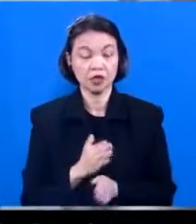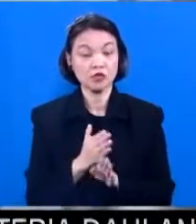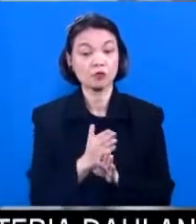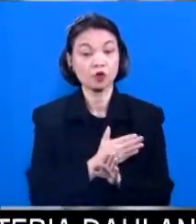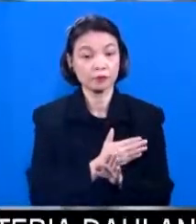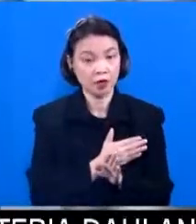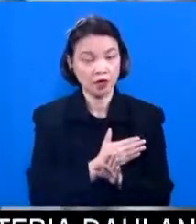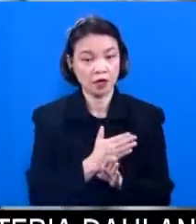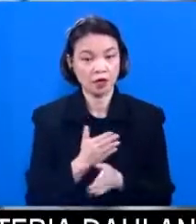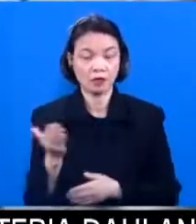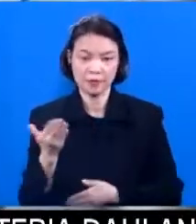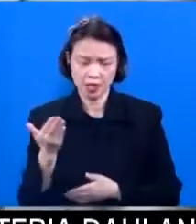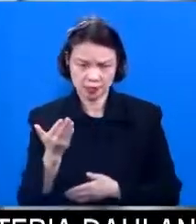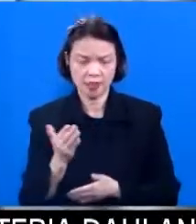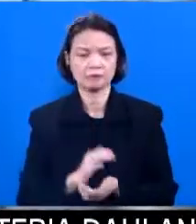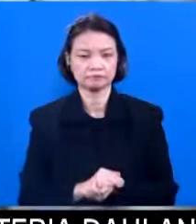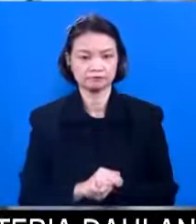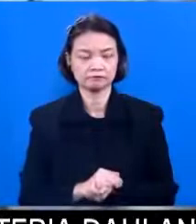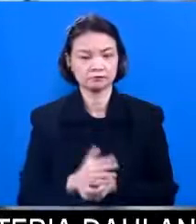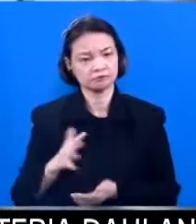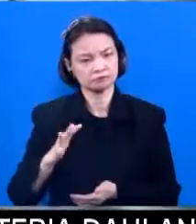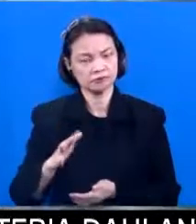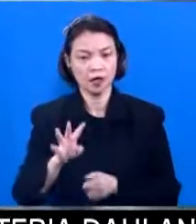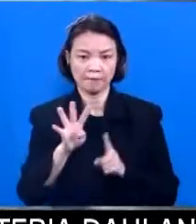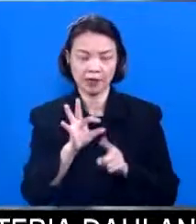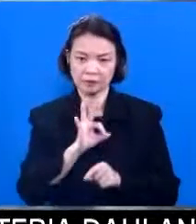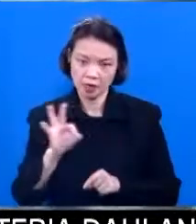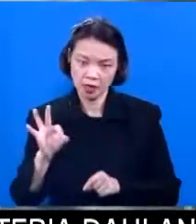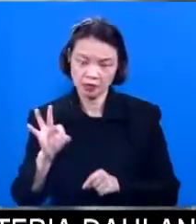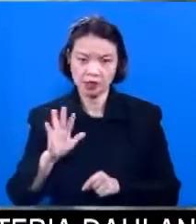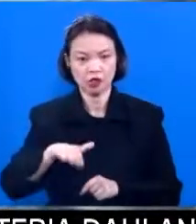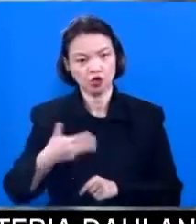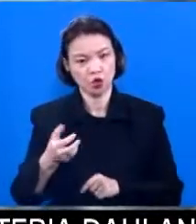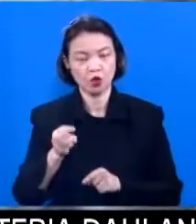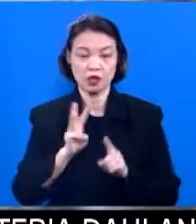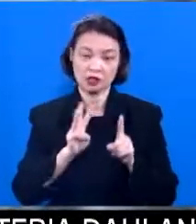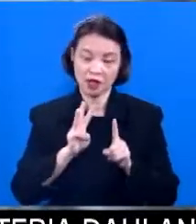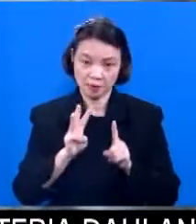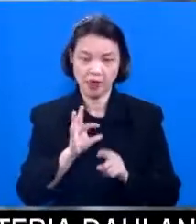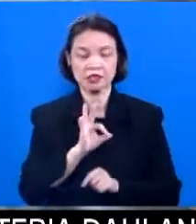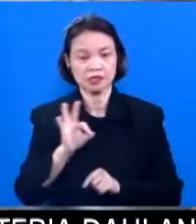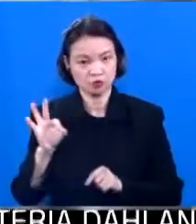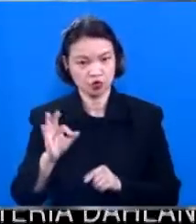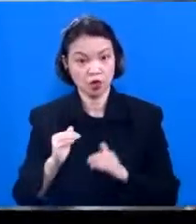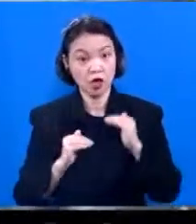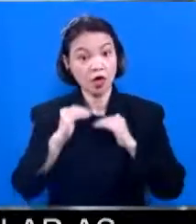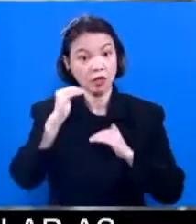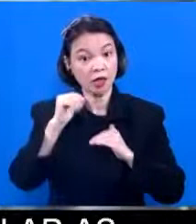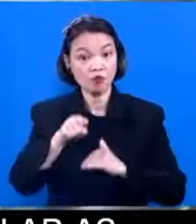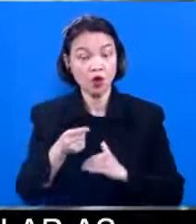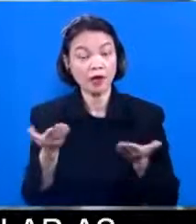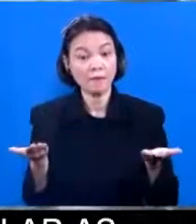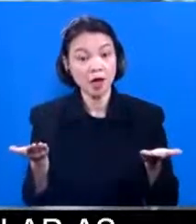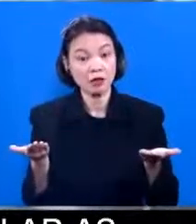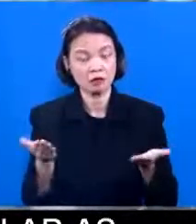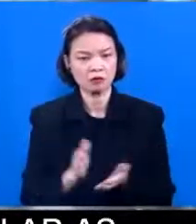Sebelumnya itu kalau normal-normalnya ya sekitar 14-13 per liter. Kenaikan sejak kapan, Mas? Kenaikannya udah